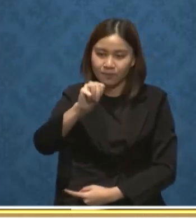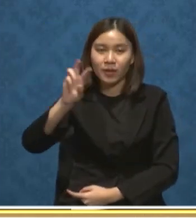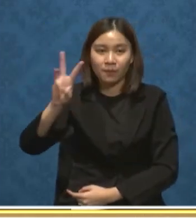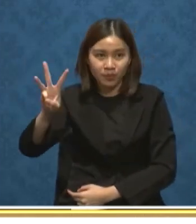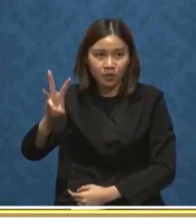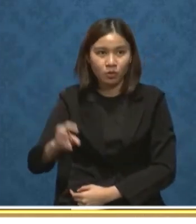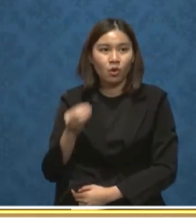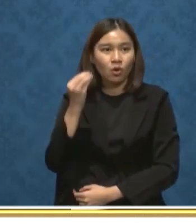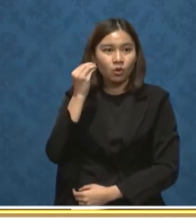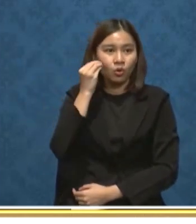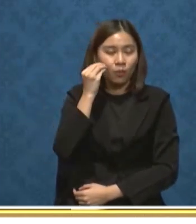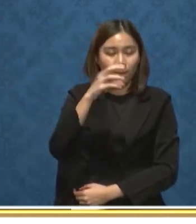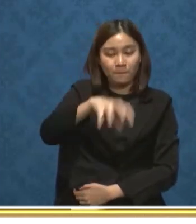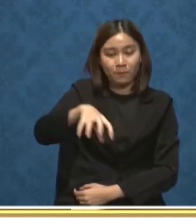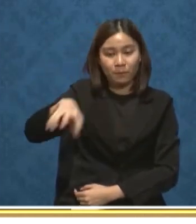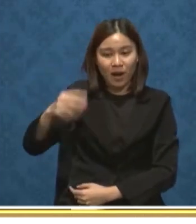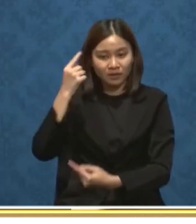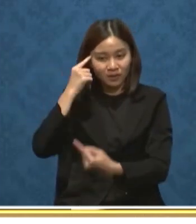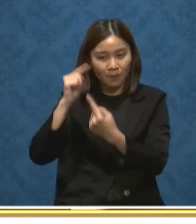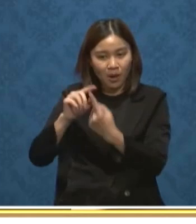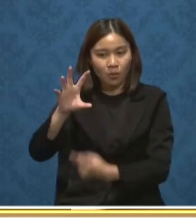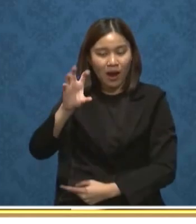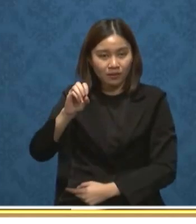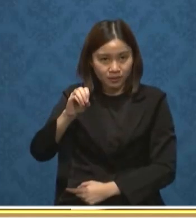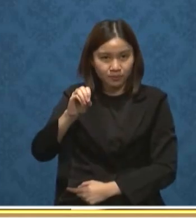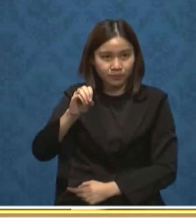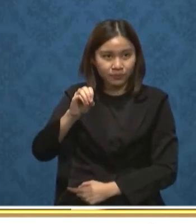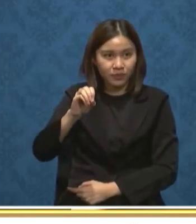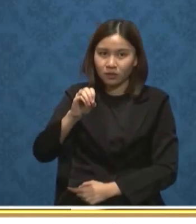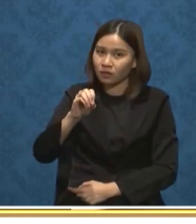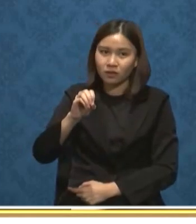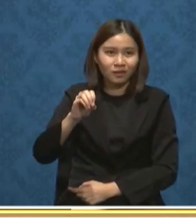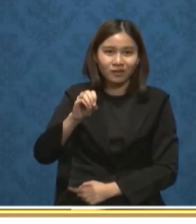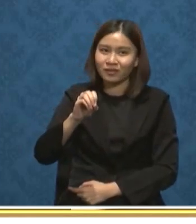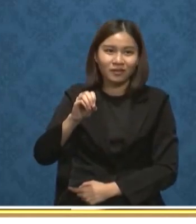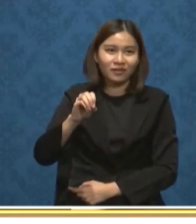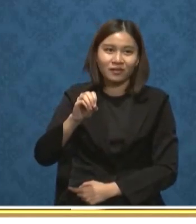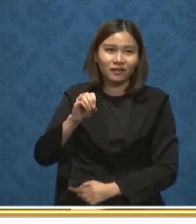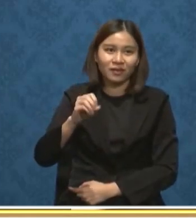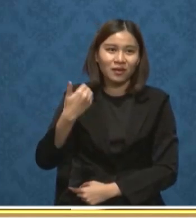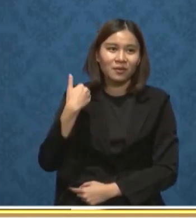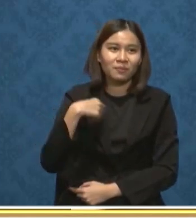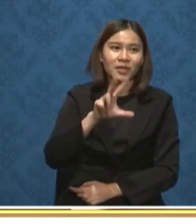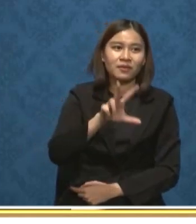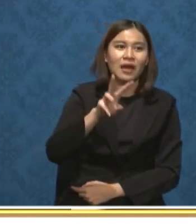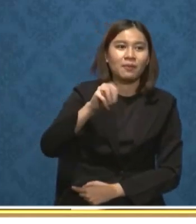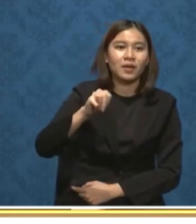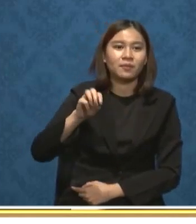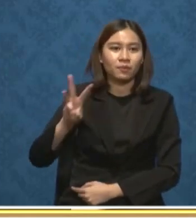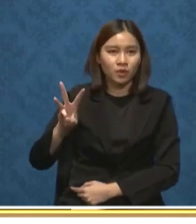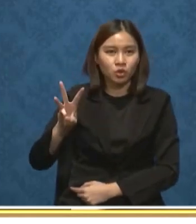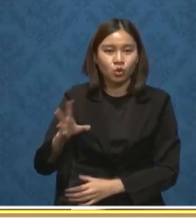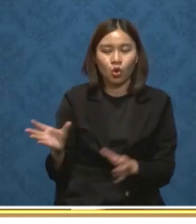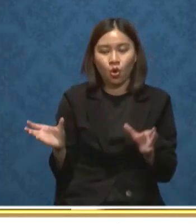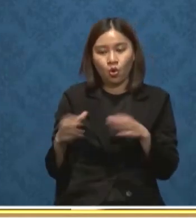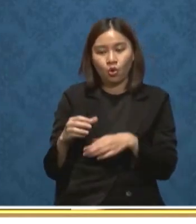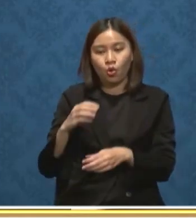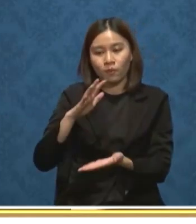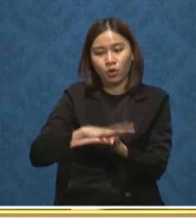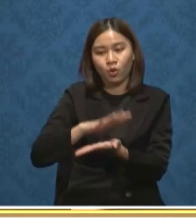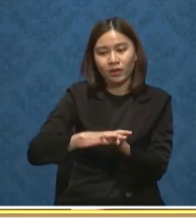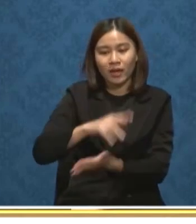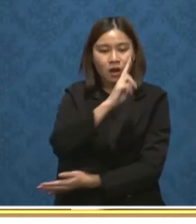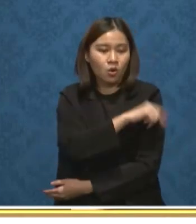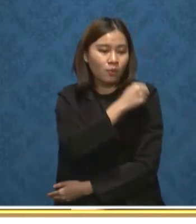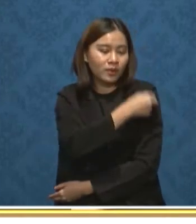กลมบ้านผู้หยอศัยตั้งเป้าไ 50 งามใส้ได้มาแ่ 3 เมกรวัรกลุมสถานศึษาโงพยา